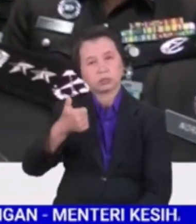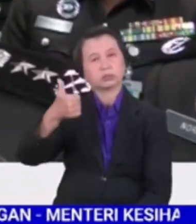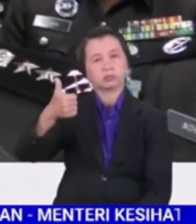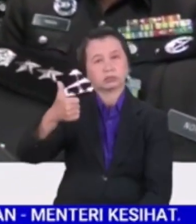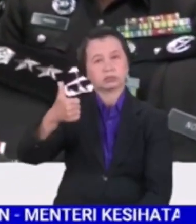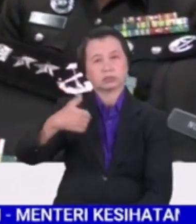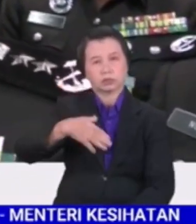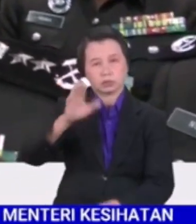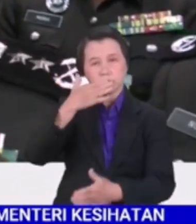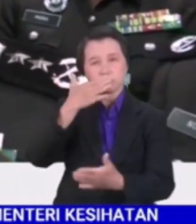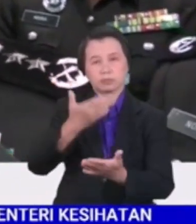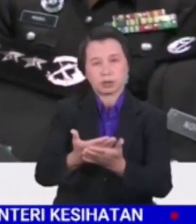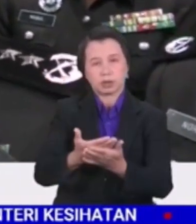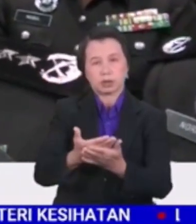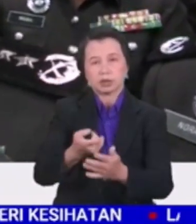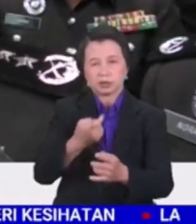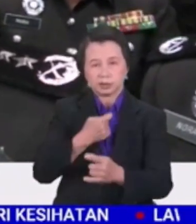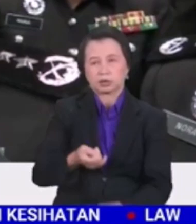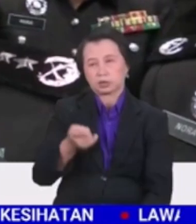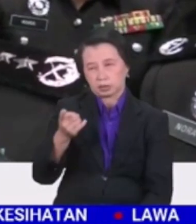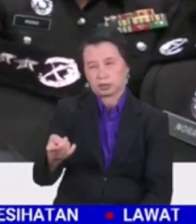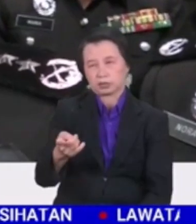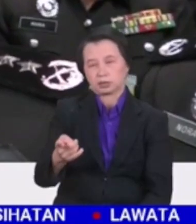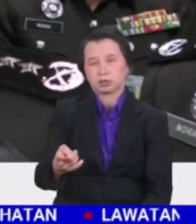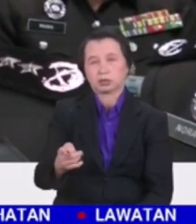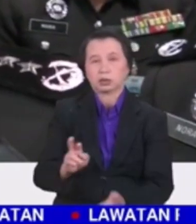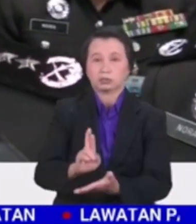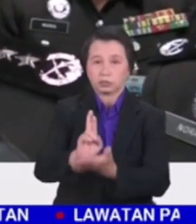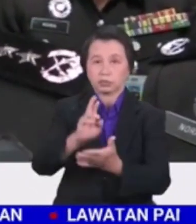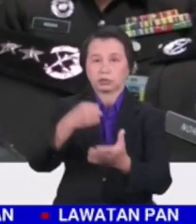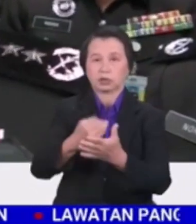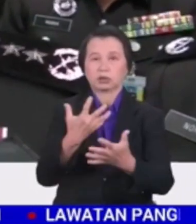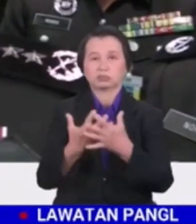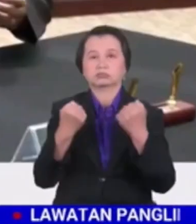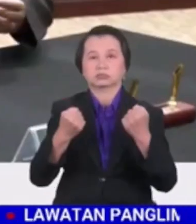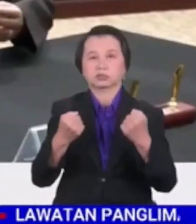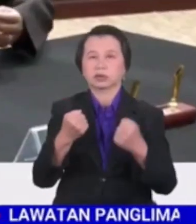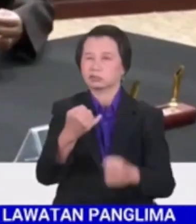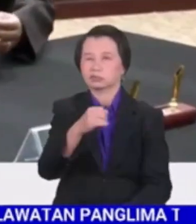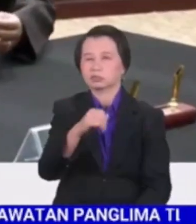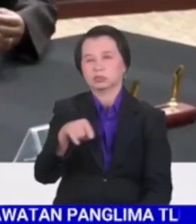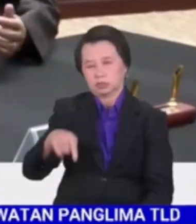lebih baik daripada dia menjalani pemulihan hanya dalam